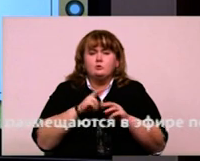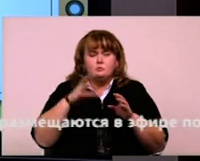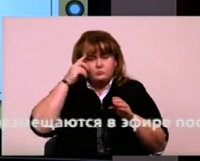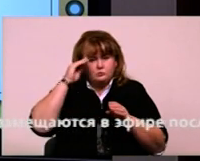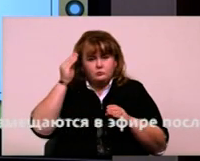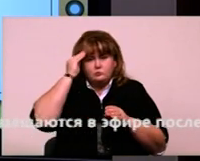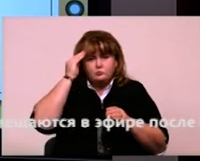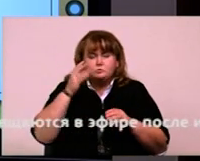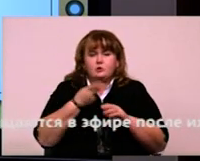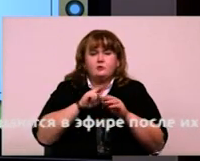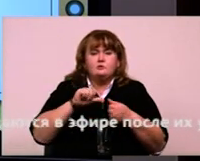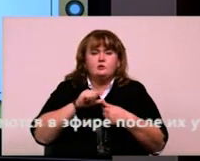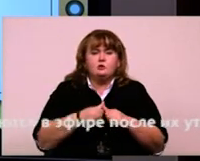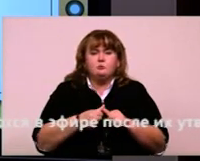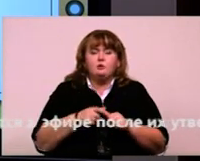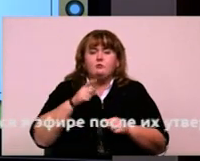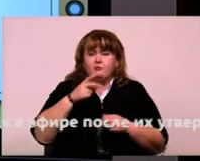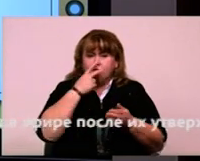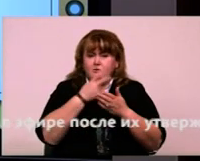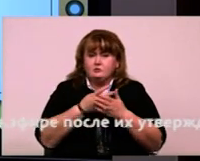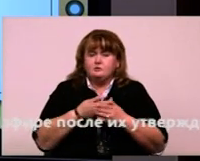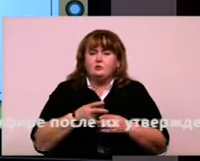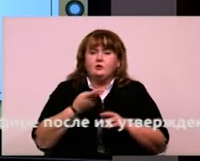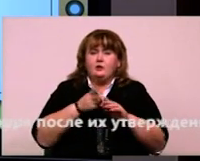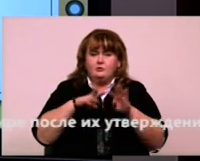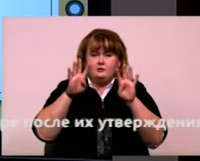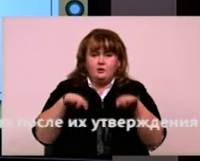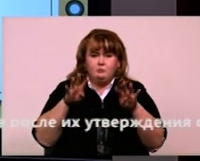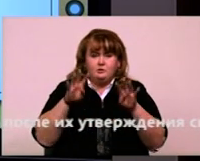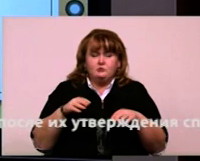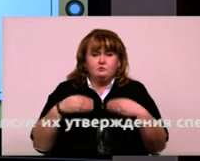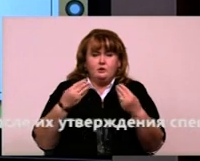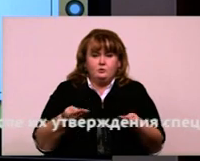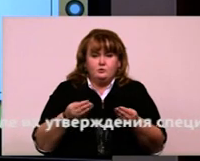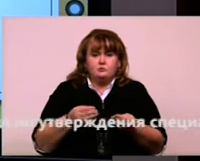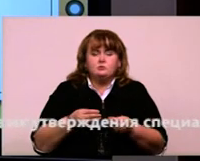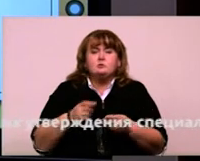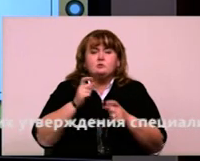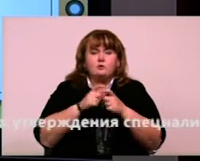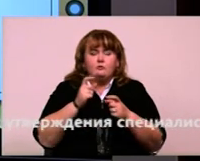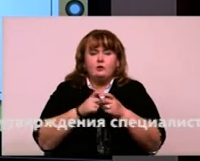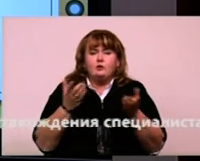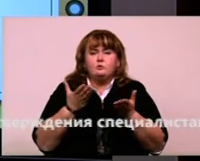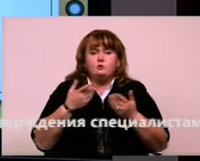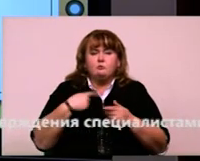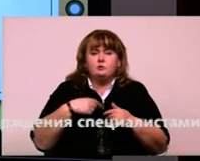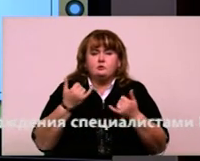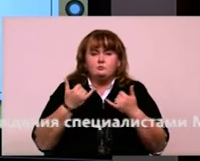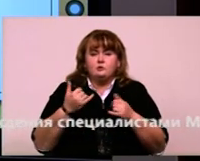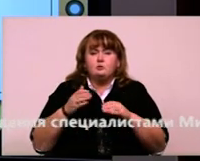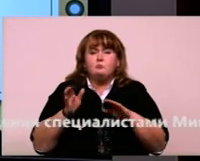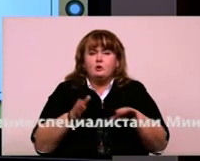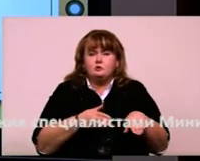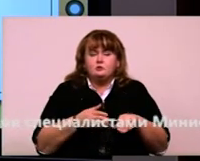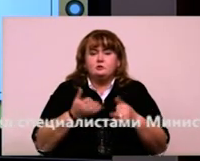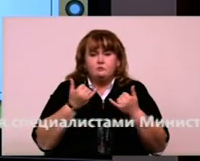суть данного закрепления? Вы видите, в данной таблице приведены термины, которые мы с вами прошли